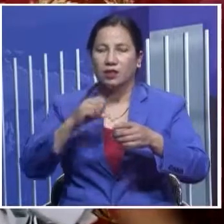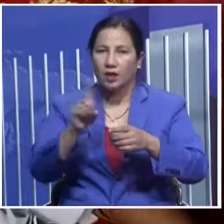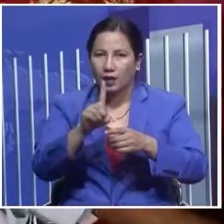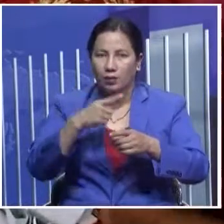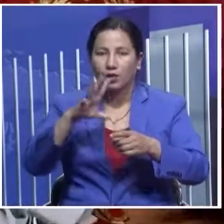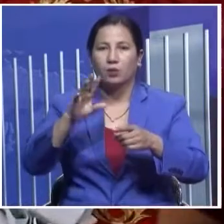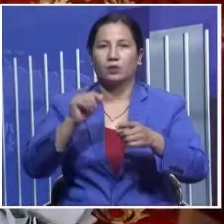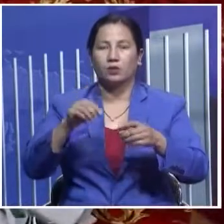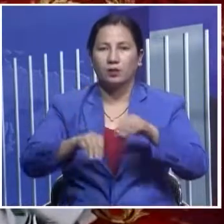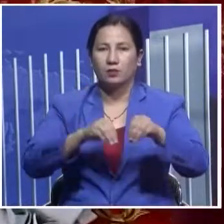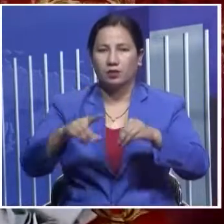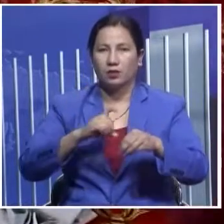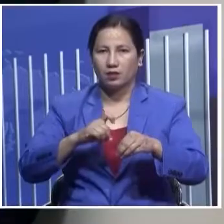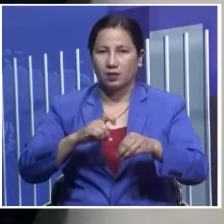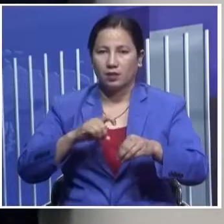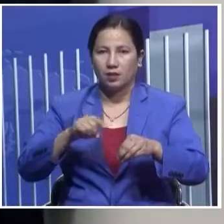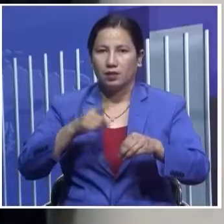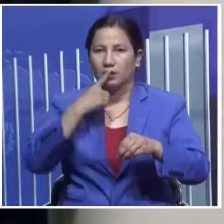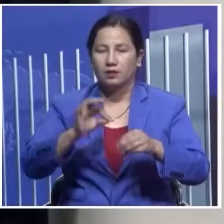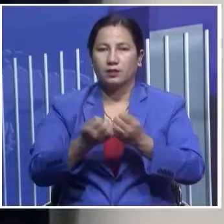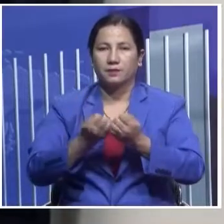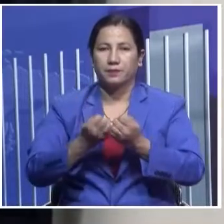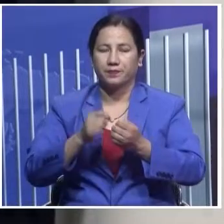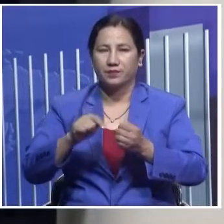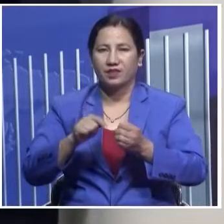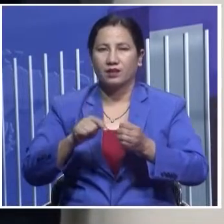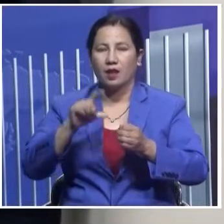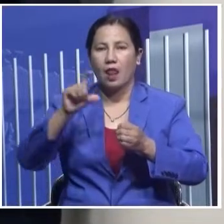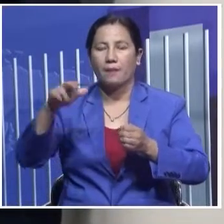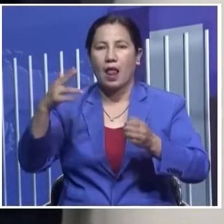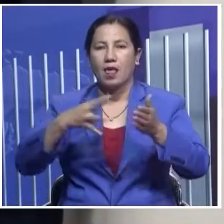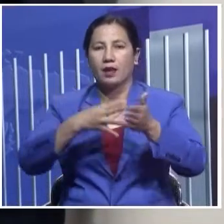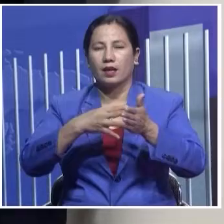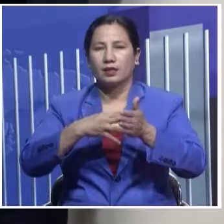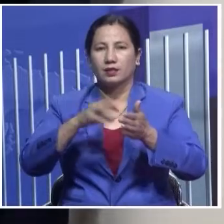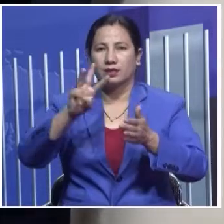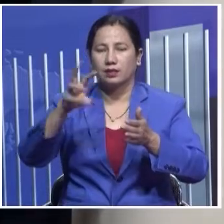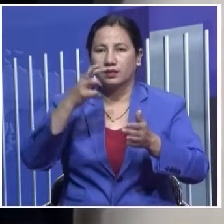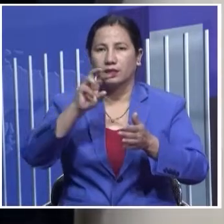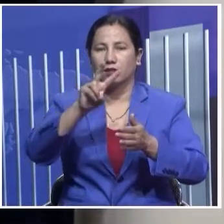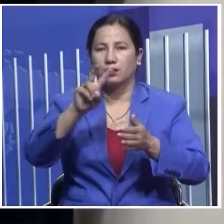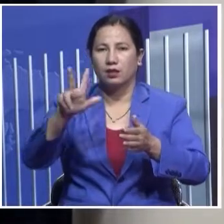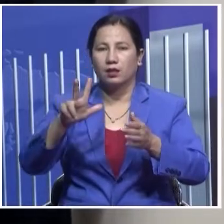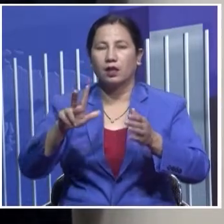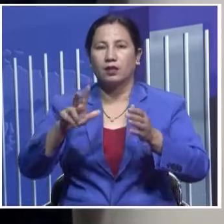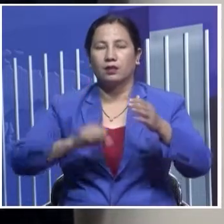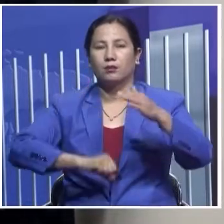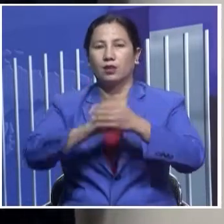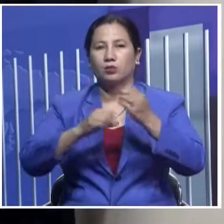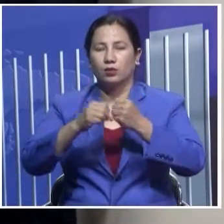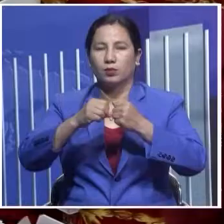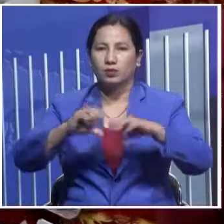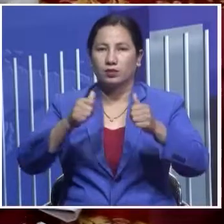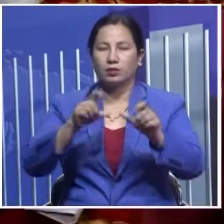ठहर गर्दै निर्वाचन आयोगले यस्तो निर्णय गरेको हो। यसैगरी नेपाली कांग्रेसले 328 पालिकामा प्रमुख पद जितेको छ।